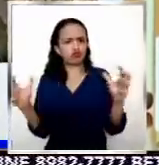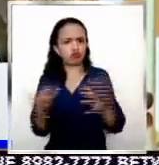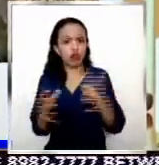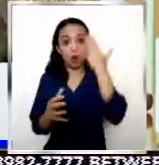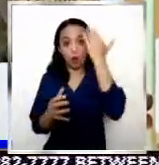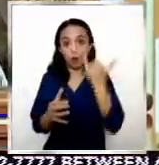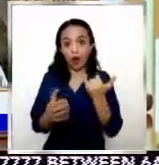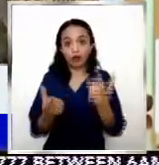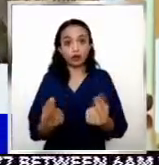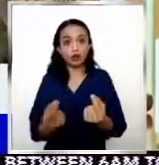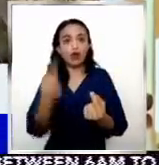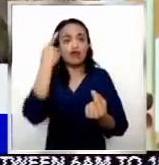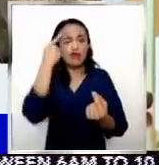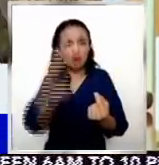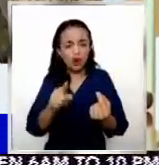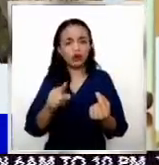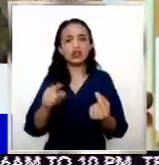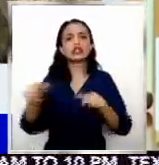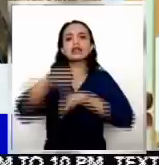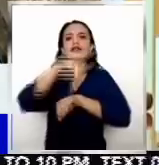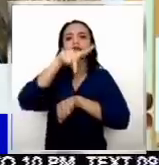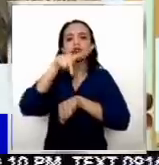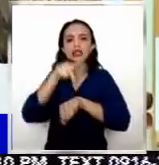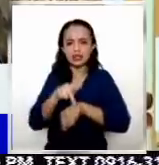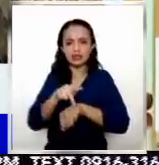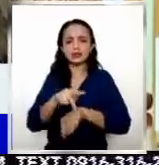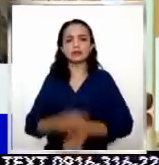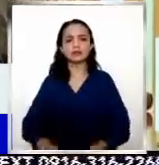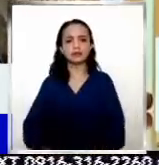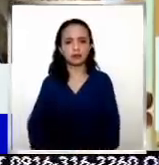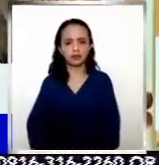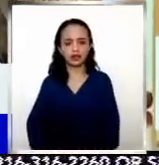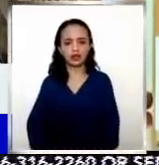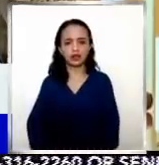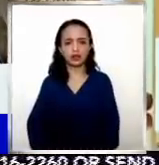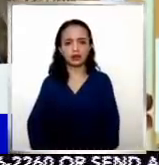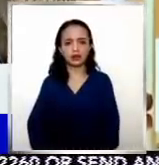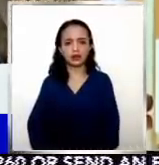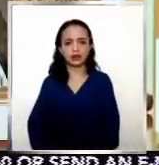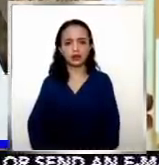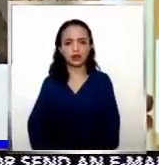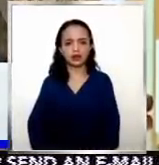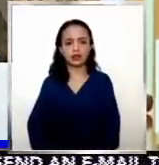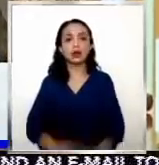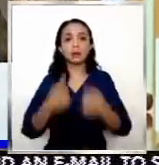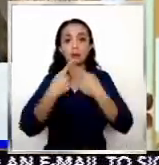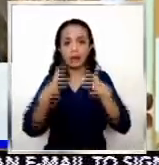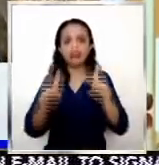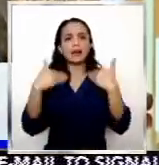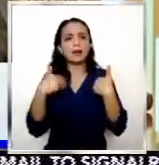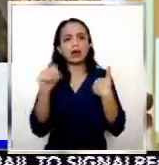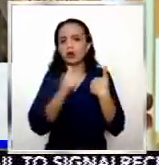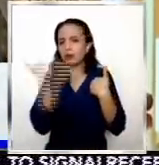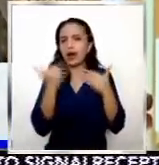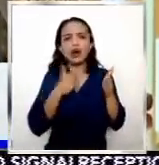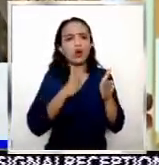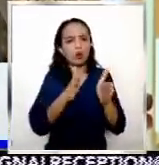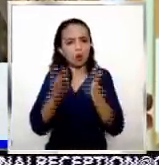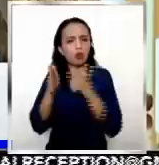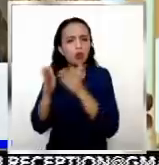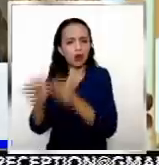para sa ating bansa at para sa ating bayan. Subalit, mayroon pa namang ibang paraan na not war in